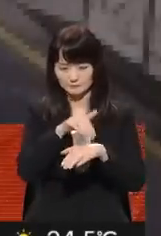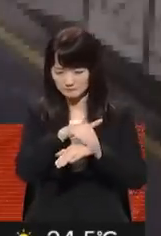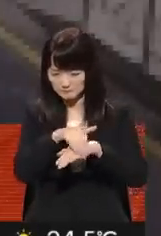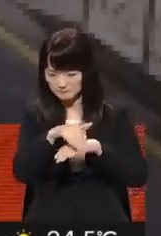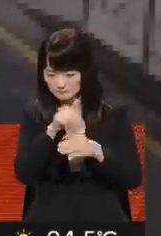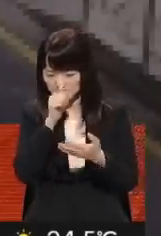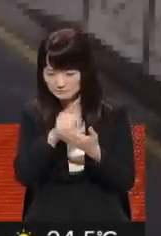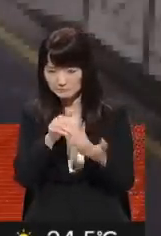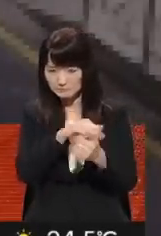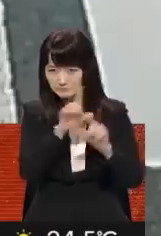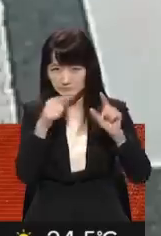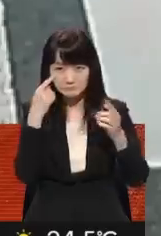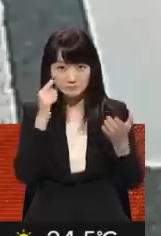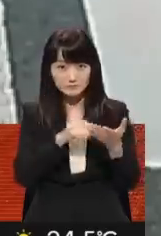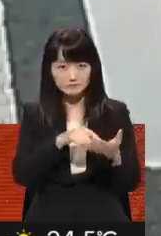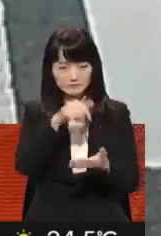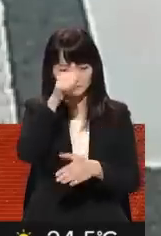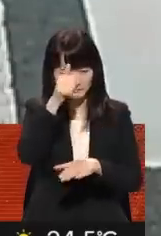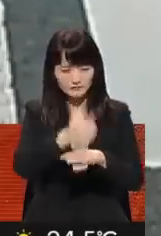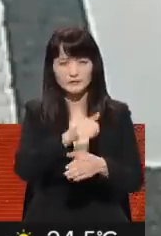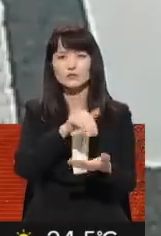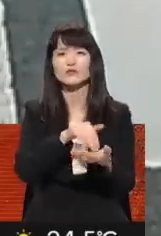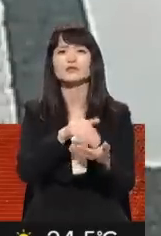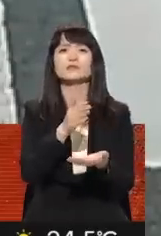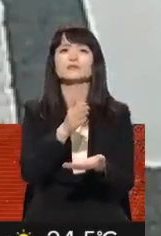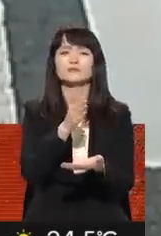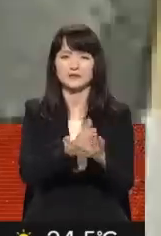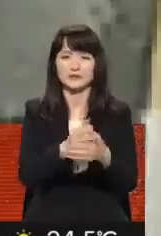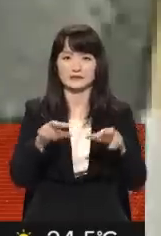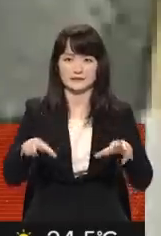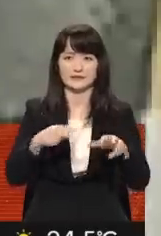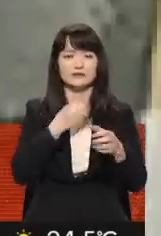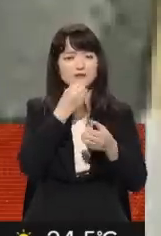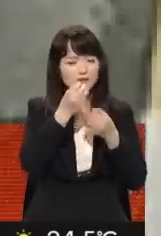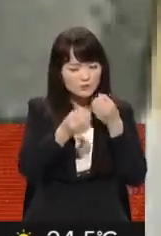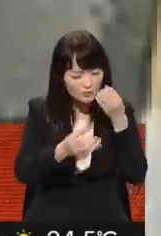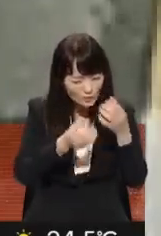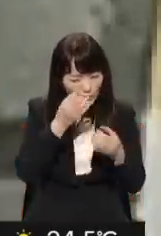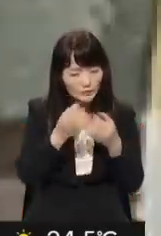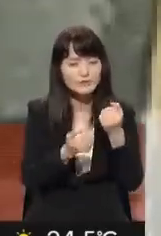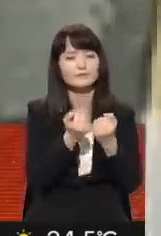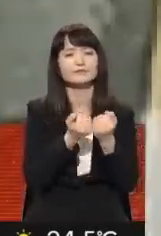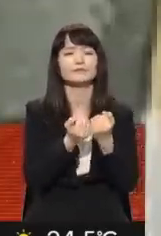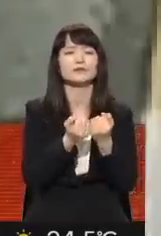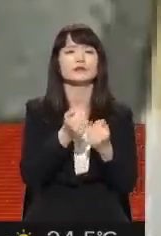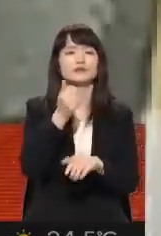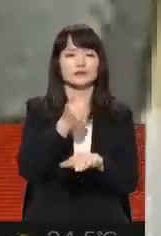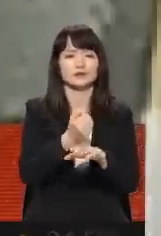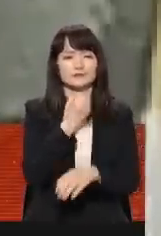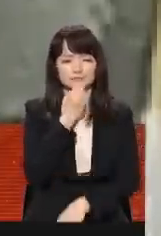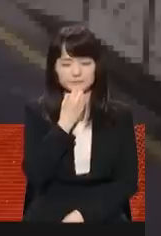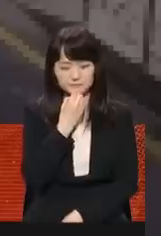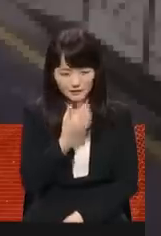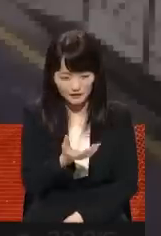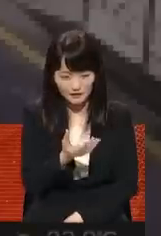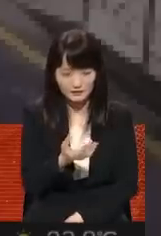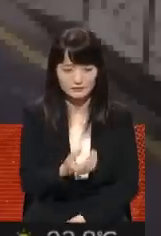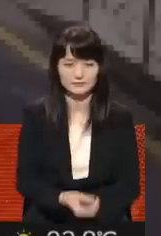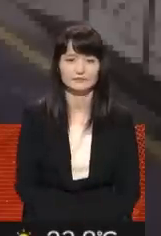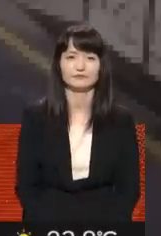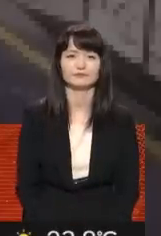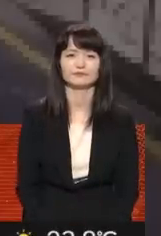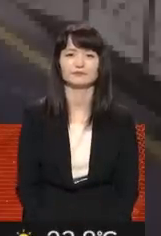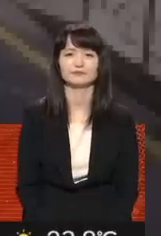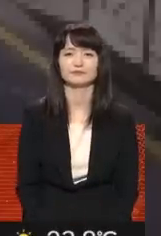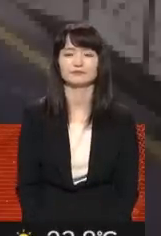정황 이미 나왔다, 나중에 후회하지 말고 지금 털어놔야 한다라고 오랜 시간을 들여서 설득을 했고 결국 자백을 받아냈다고 합니다. 박 변호사님, 네.